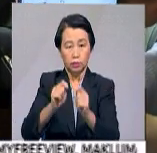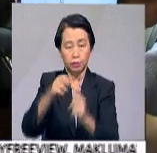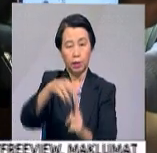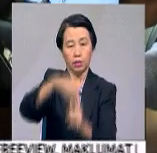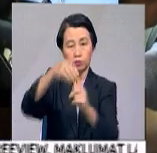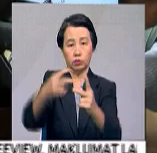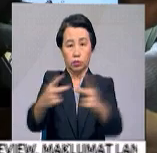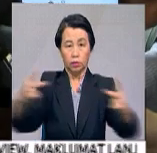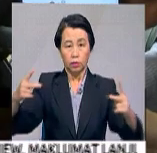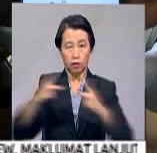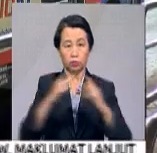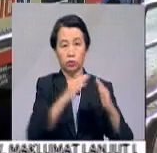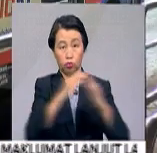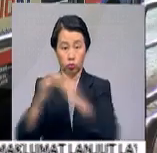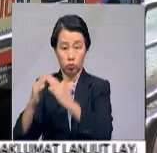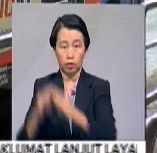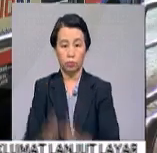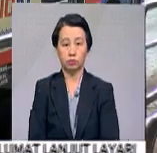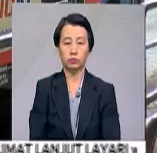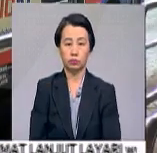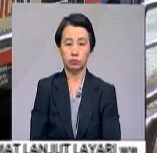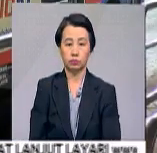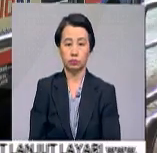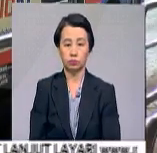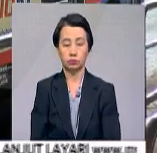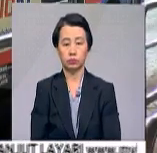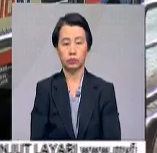terutamanya kawasan-kawasan perumahan.